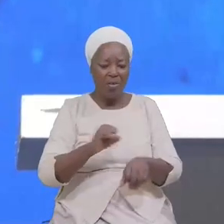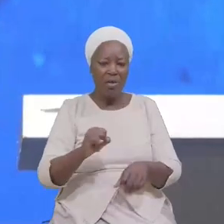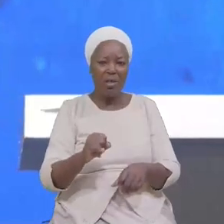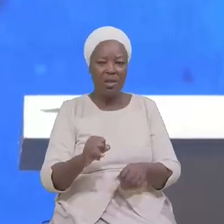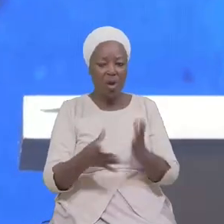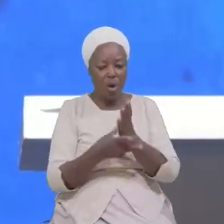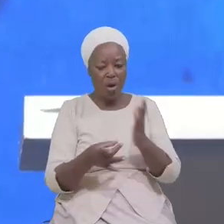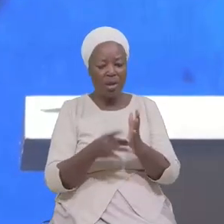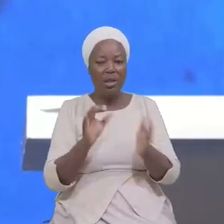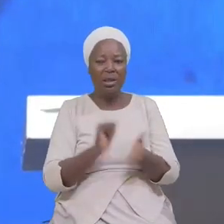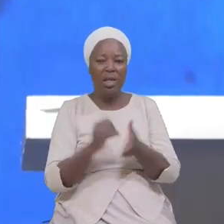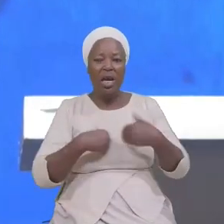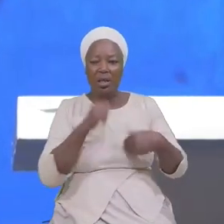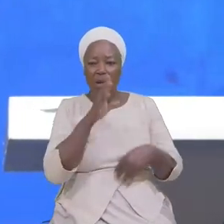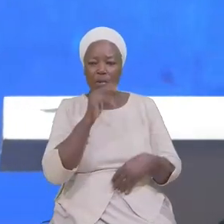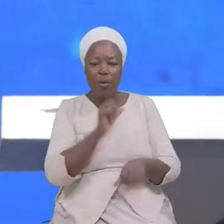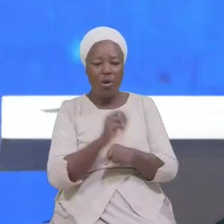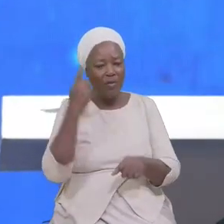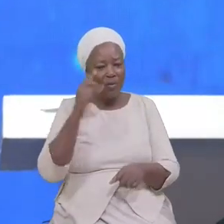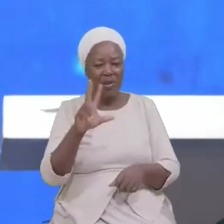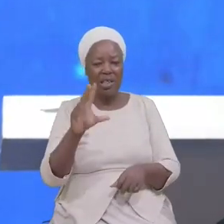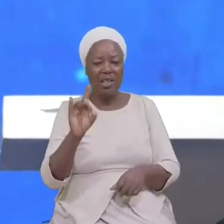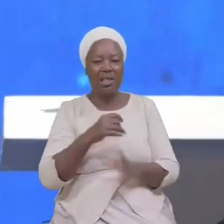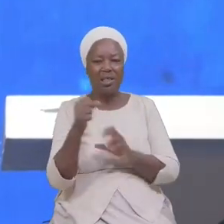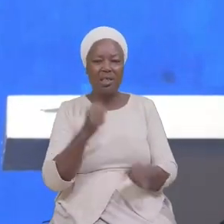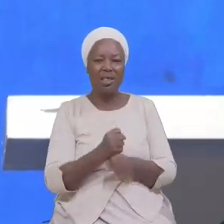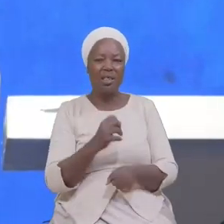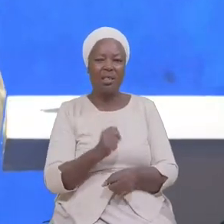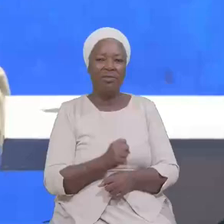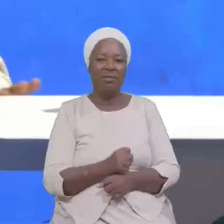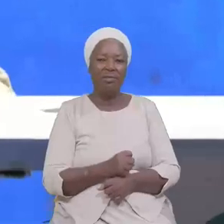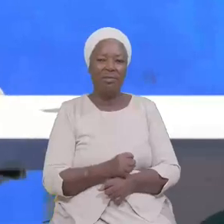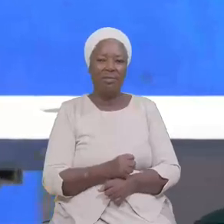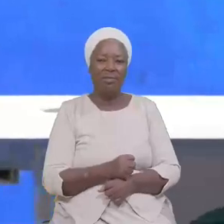L'onction d'eau qui ne marche pas depuis 38 ans.